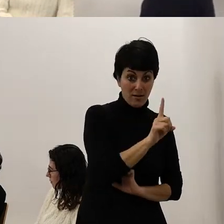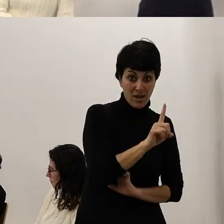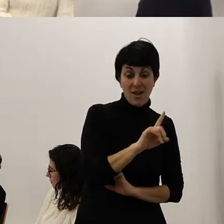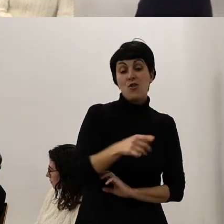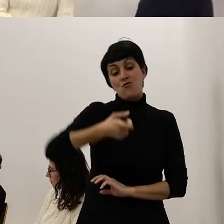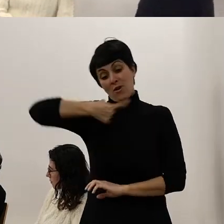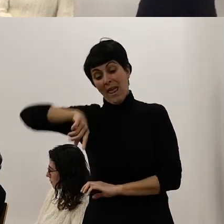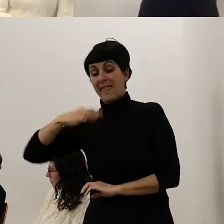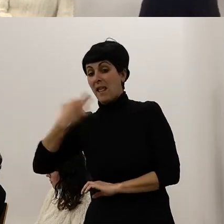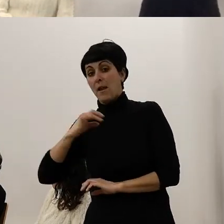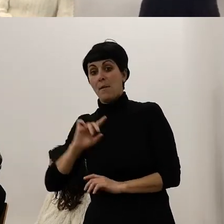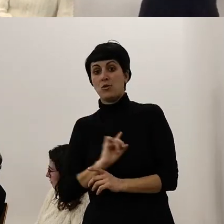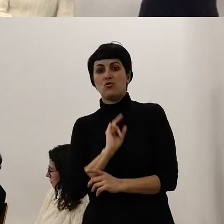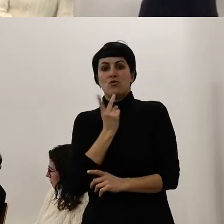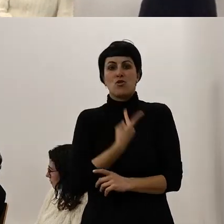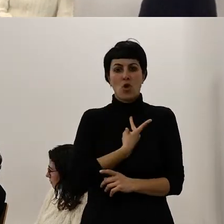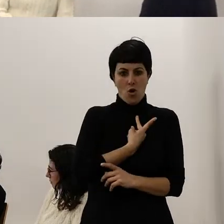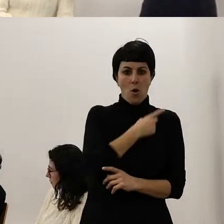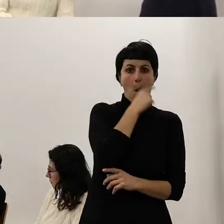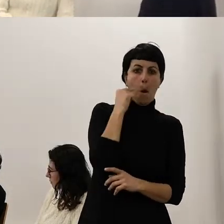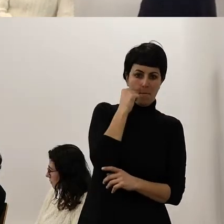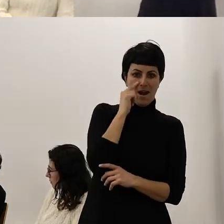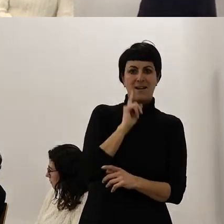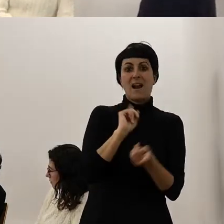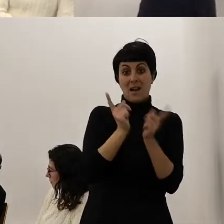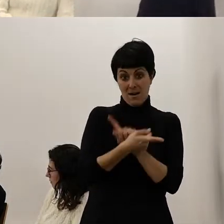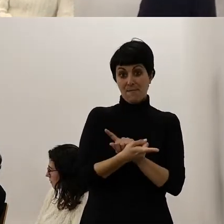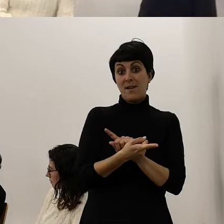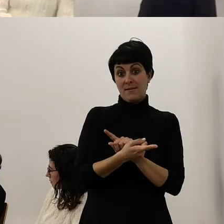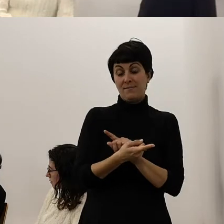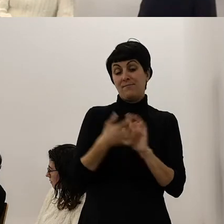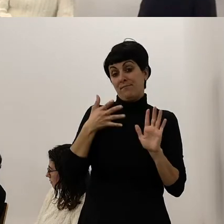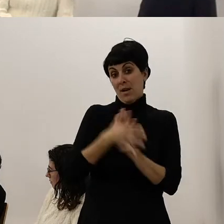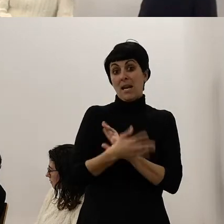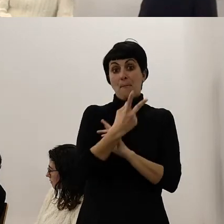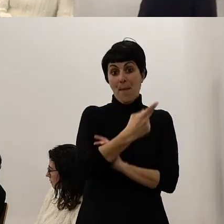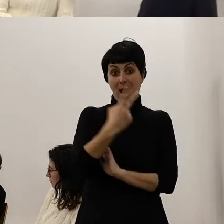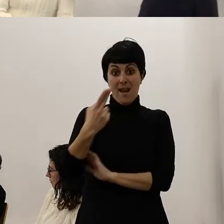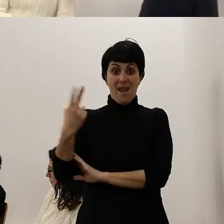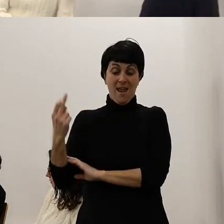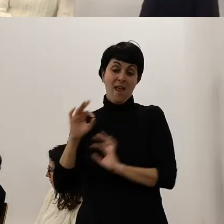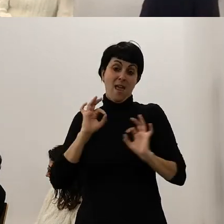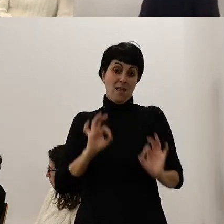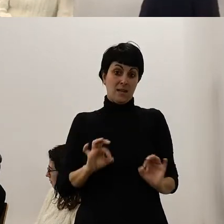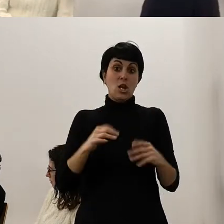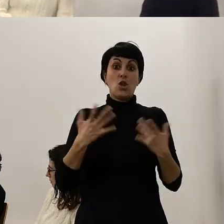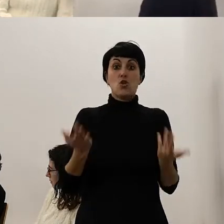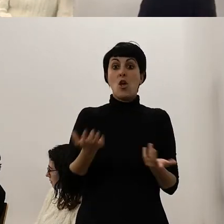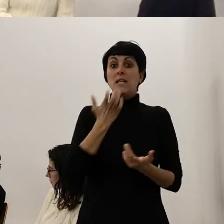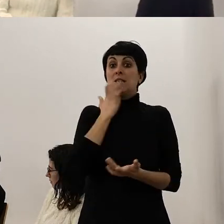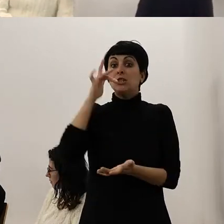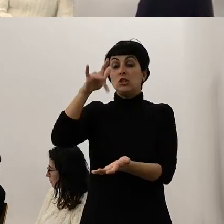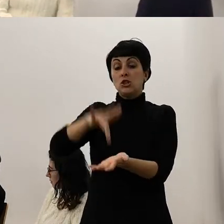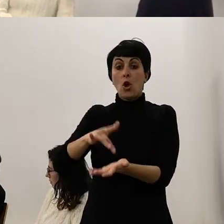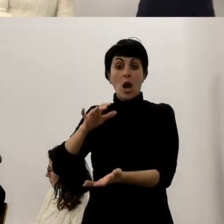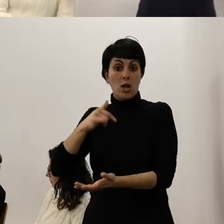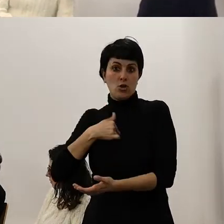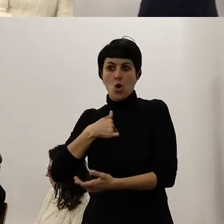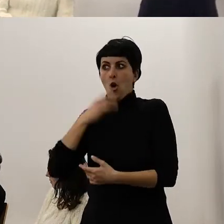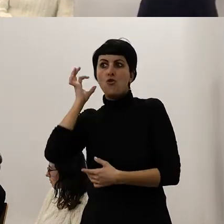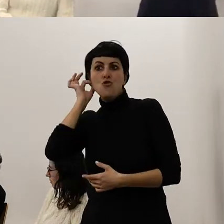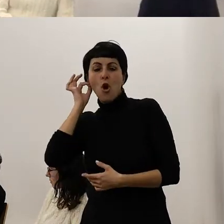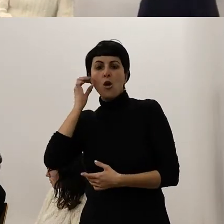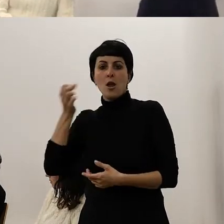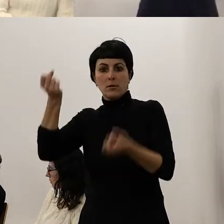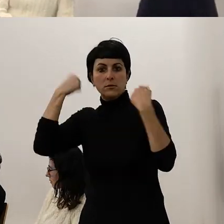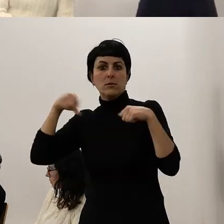noi. I tampoc és agradable, perquè si jo sóc una noia i jo sé que el dia de l'actuació ballaré de noia,